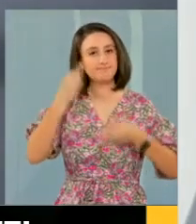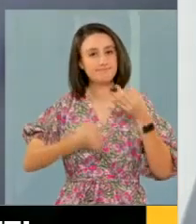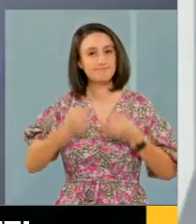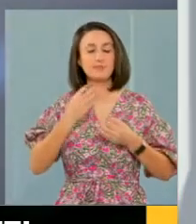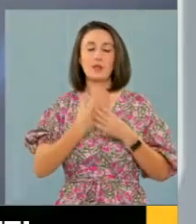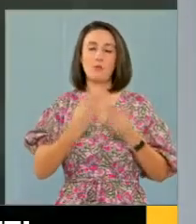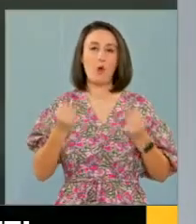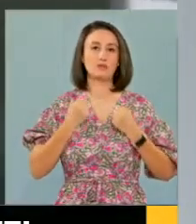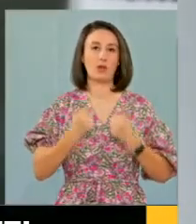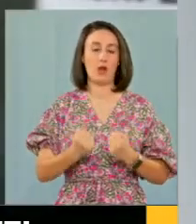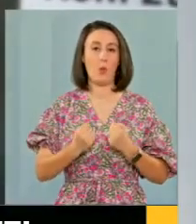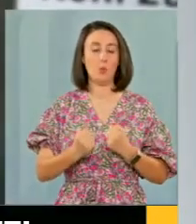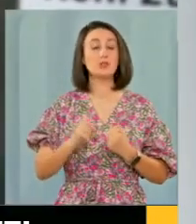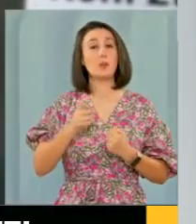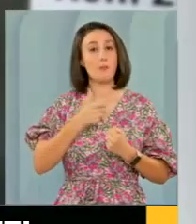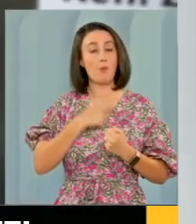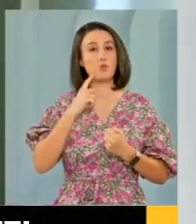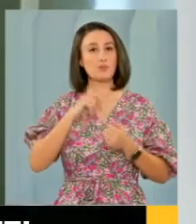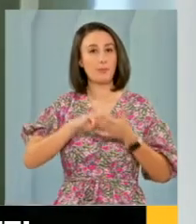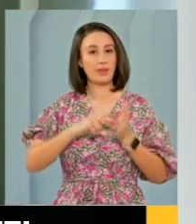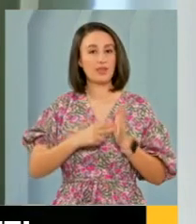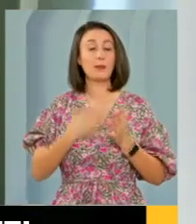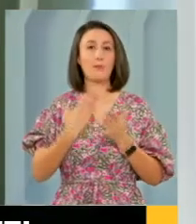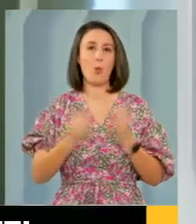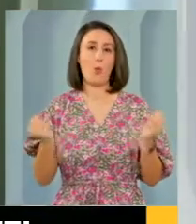extrem de complicat, să poți fi pregătit să